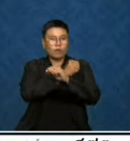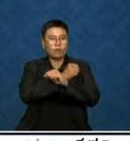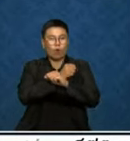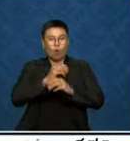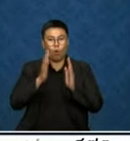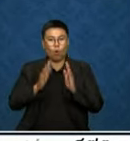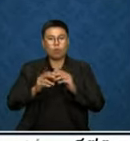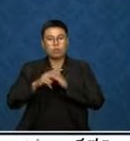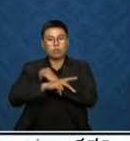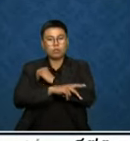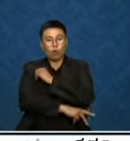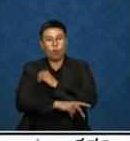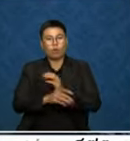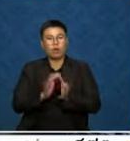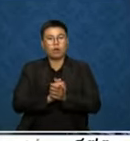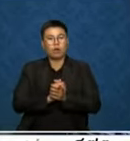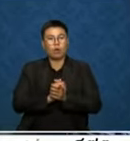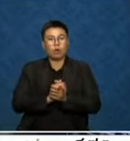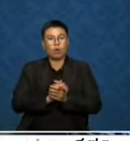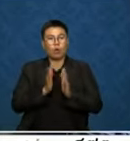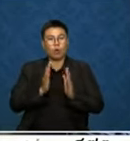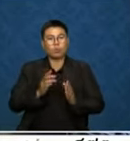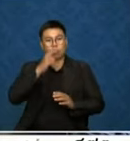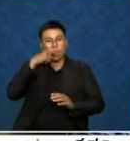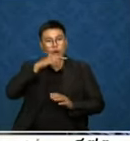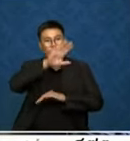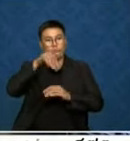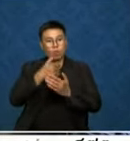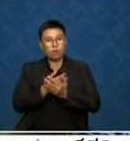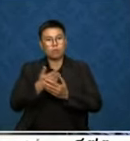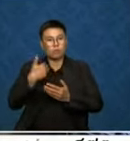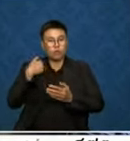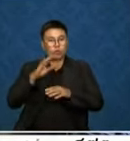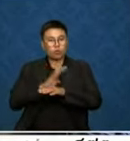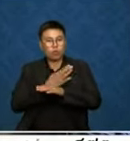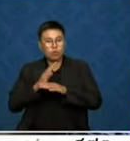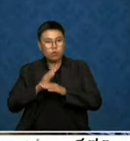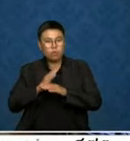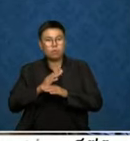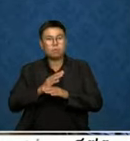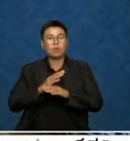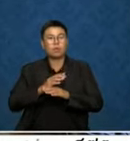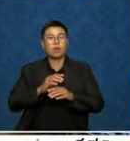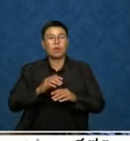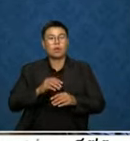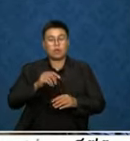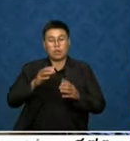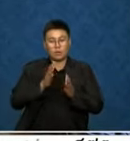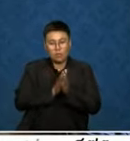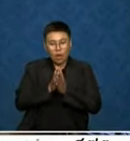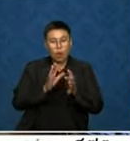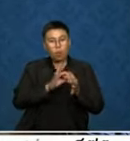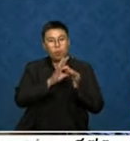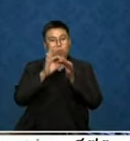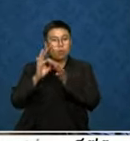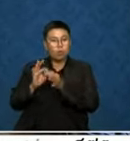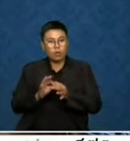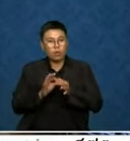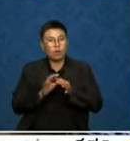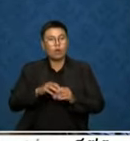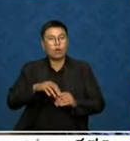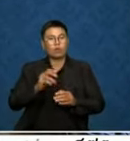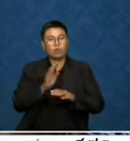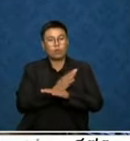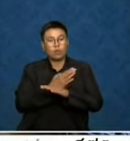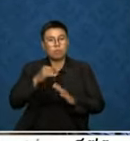ให้กับคนไทยไปพร้อมๆกันหากจะมีธุรกิจแชร์ลูกโซ่หากจะมีธุรกิจที่ผิดกฎหม